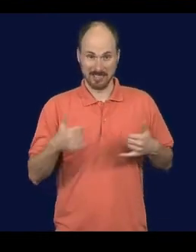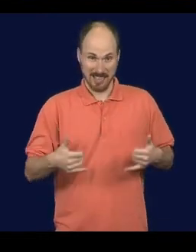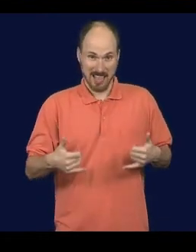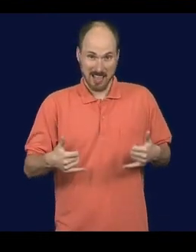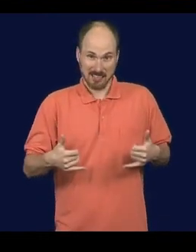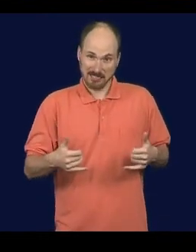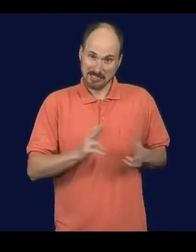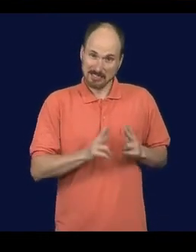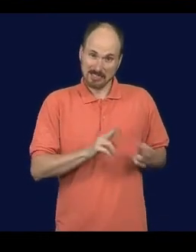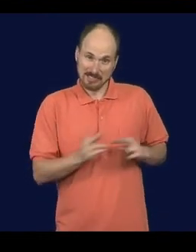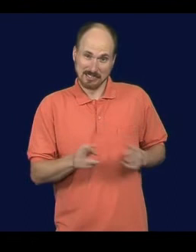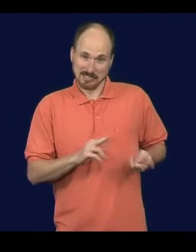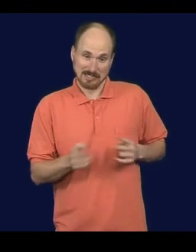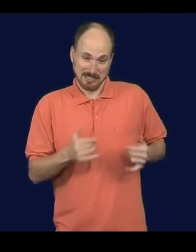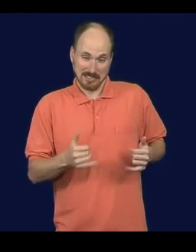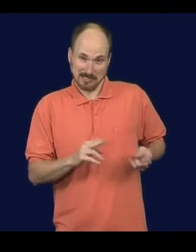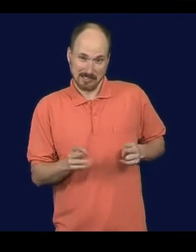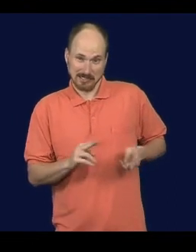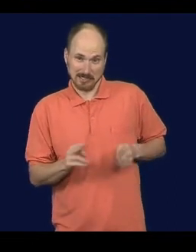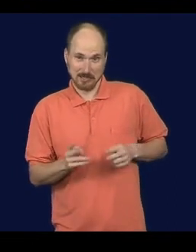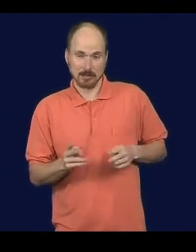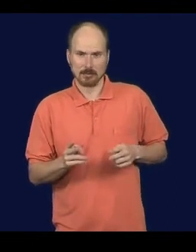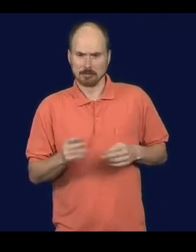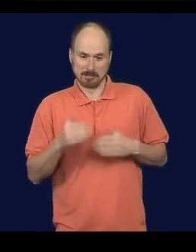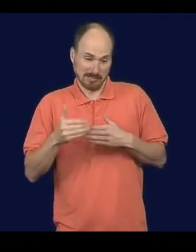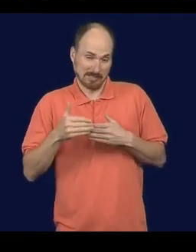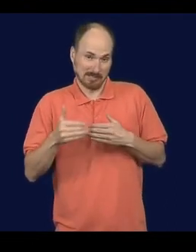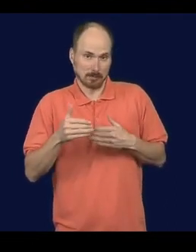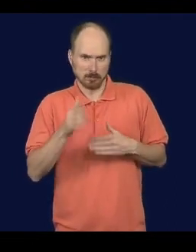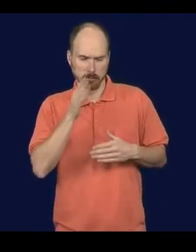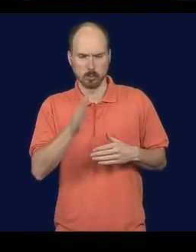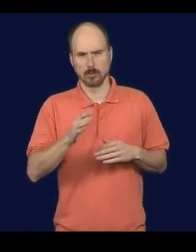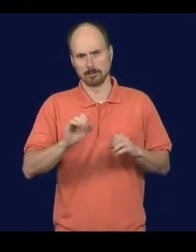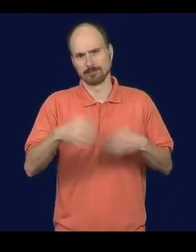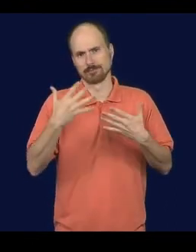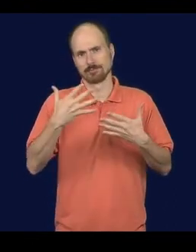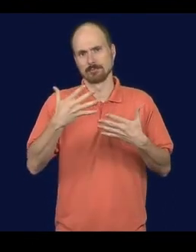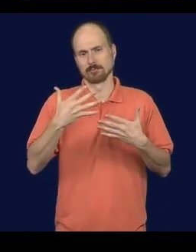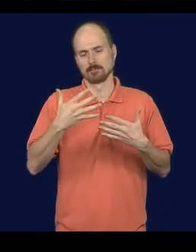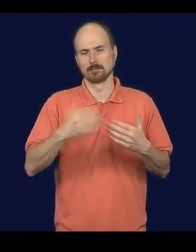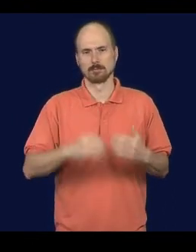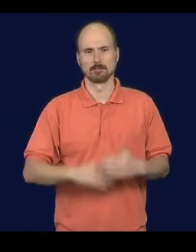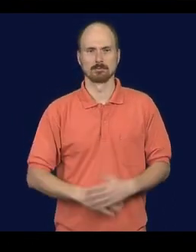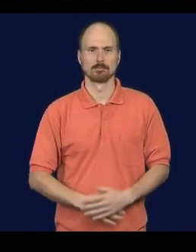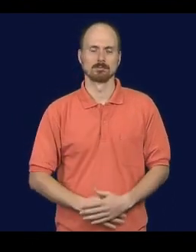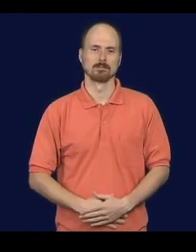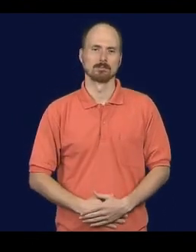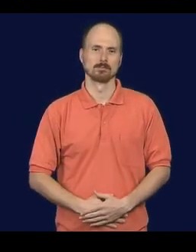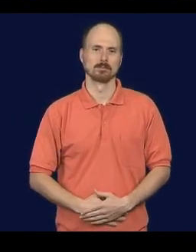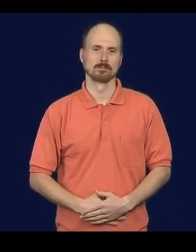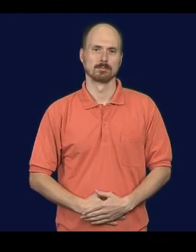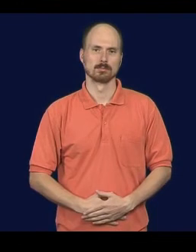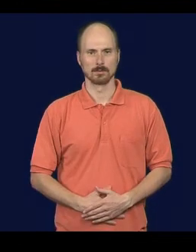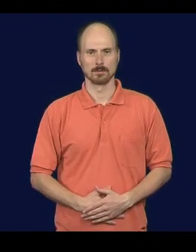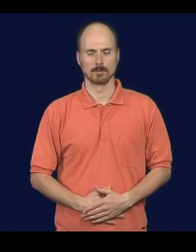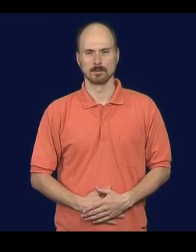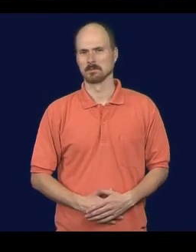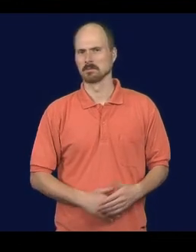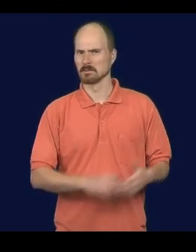a myslím, že jsme rádi, že máme Antely k dispozici, takže kdo jste ještě nevyzkoušel, tak jak už radil i Michal, určitě